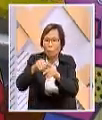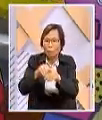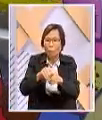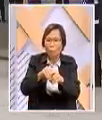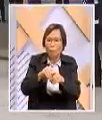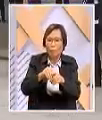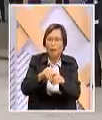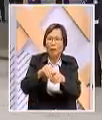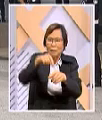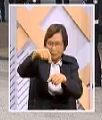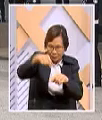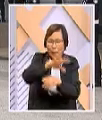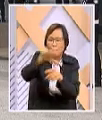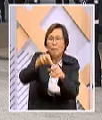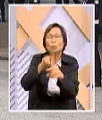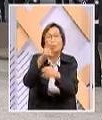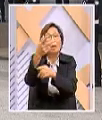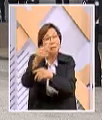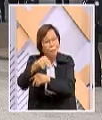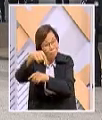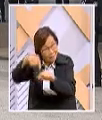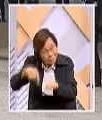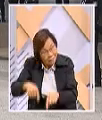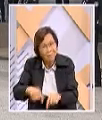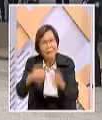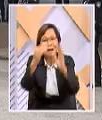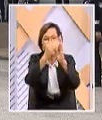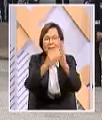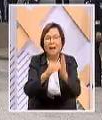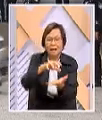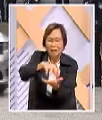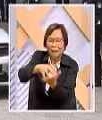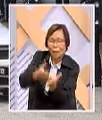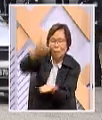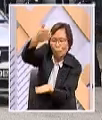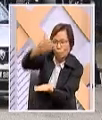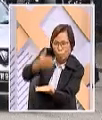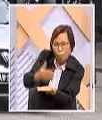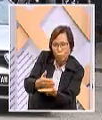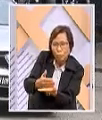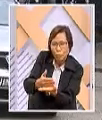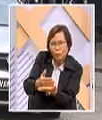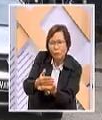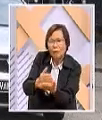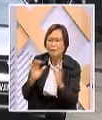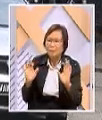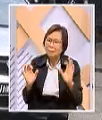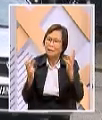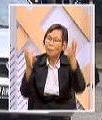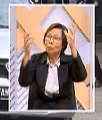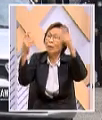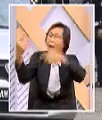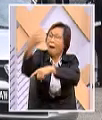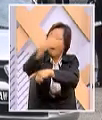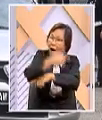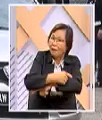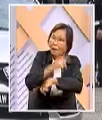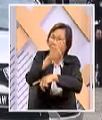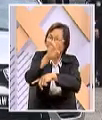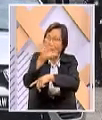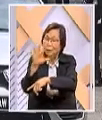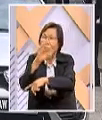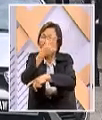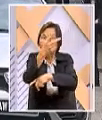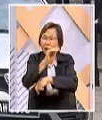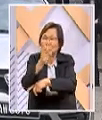dataran Setia Angkasa Puri. Acara memotong kek dan kulit kuning sempena sambutan hari RPM ke-75